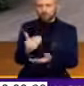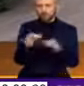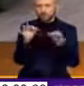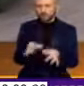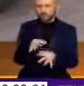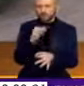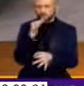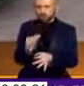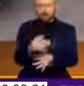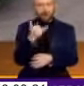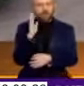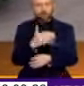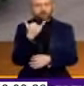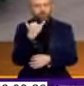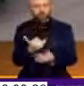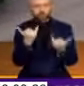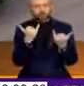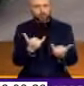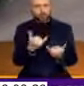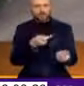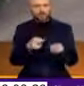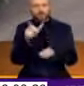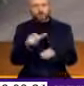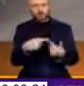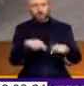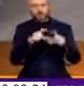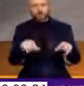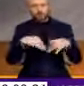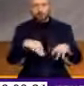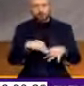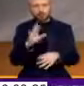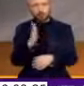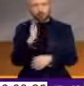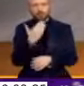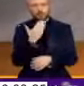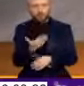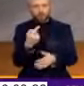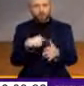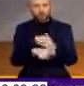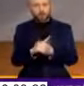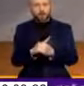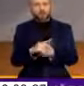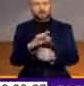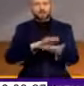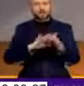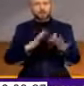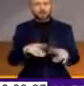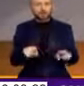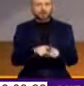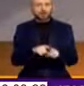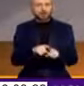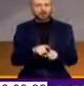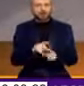адекватно якраз і правильно відповісти. Перезвоню сьогодні керівнику департаменту транспорту і запитаю, бо ситуація склалася на